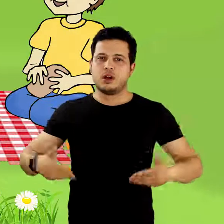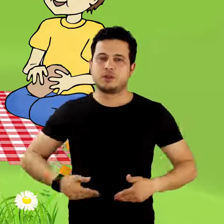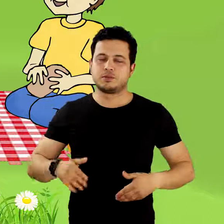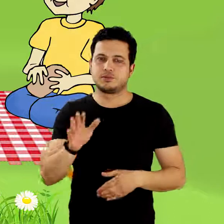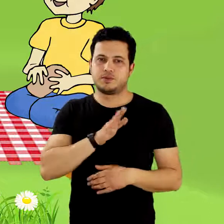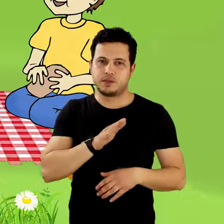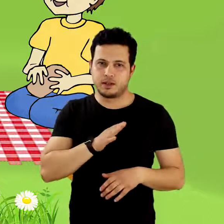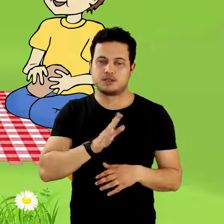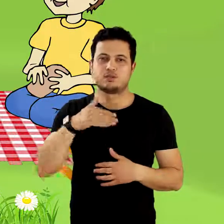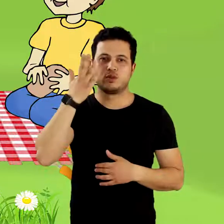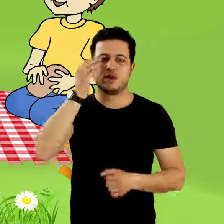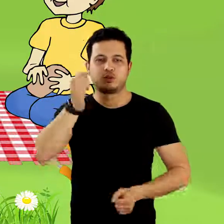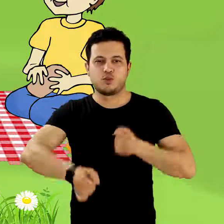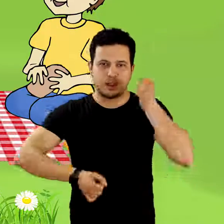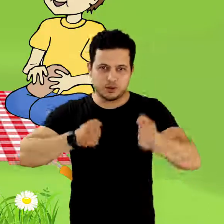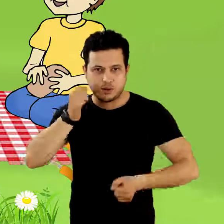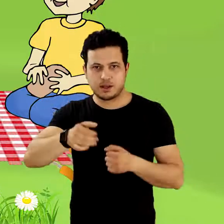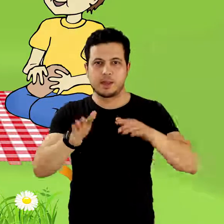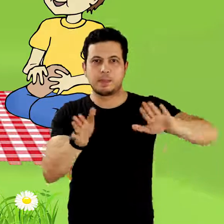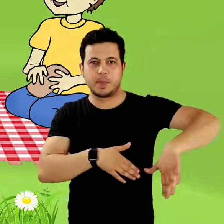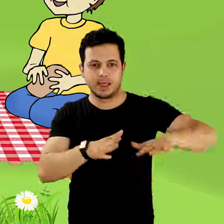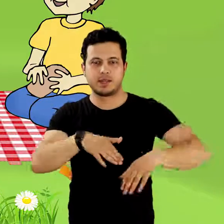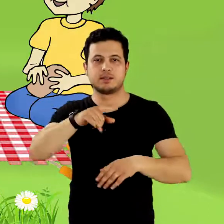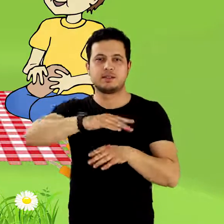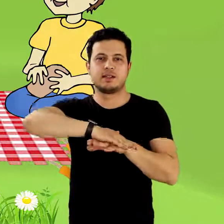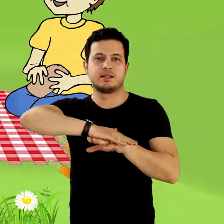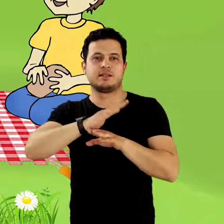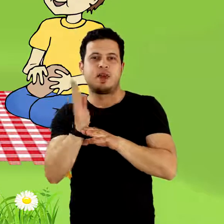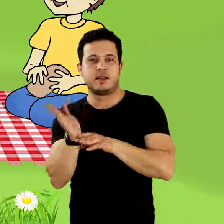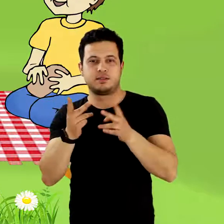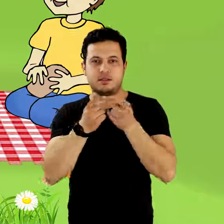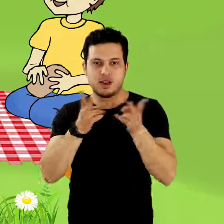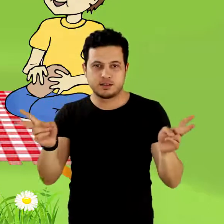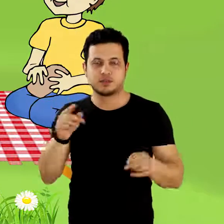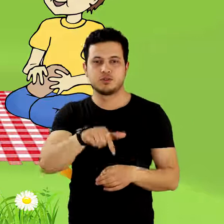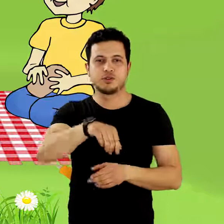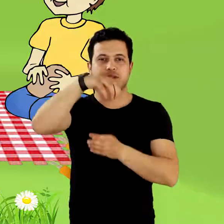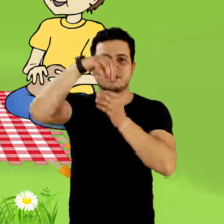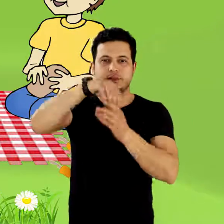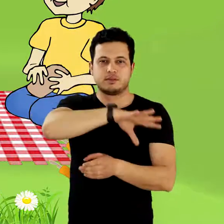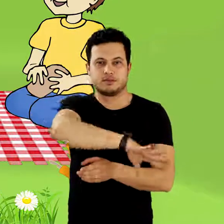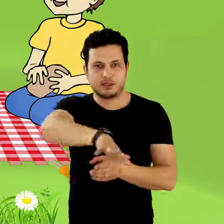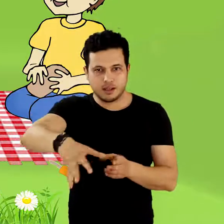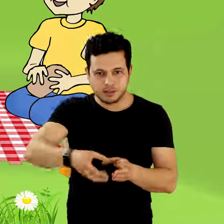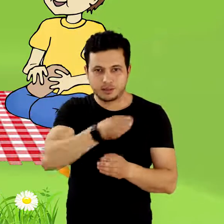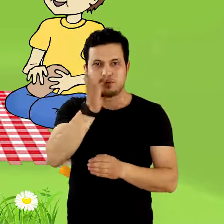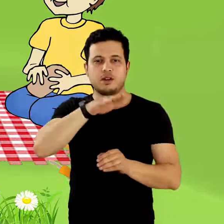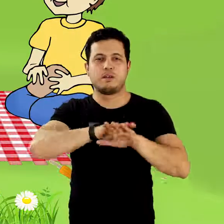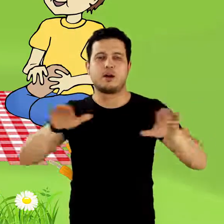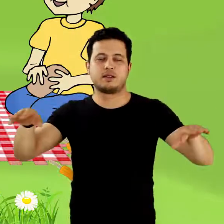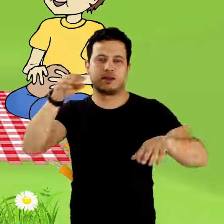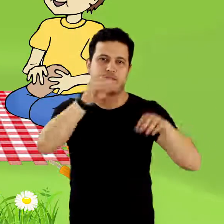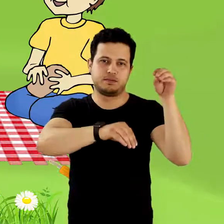acıkmışlardı. Hepsi koşa koşa piknik sepetini açıp sepettekileri masaya yerleştirdi. Sonra da